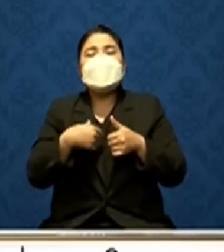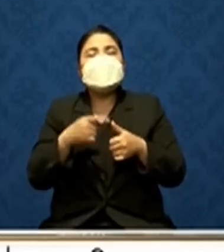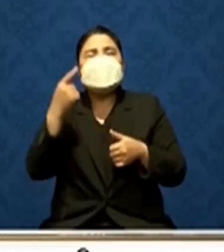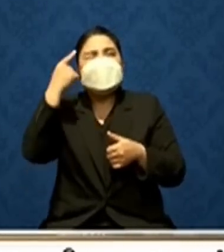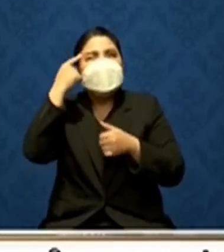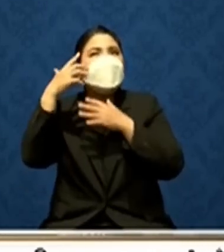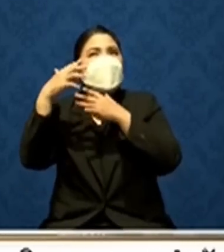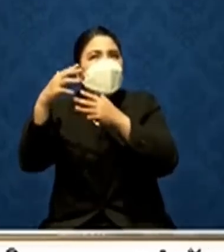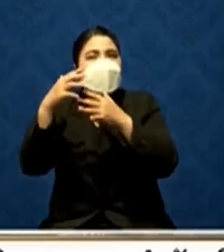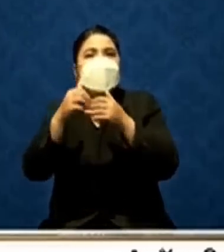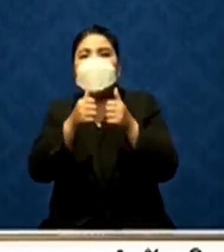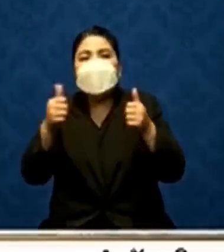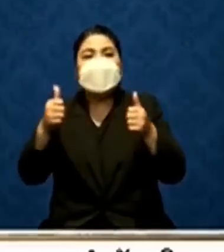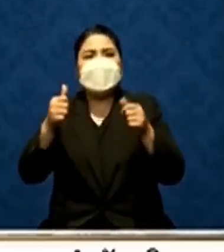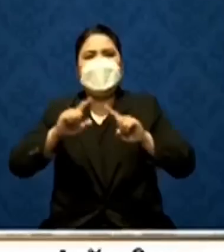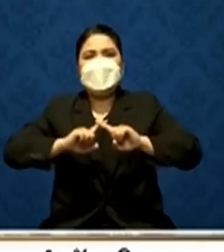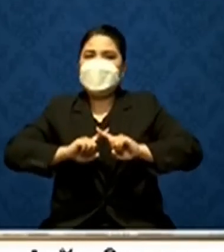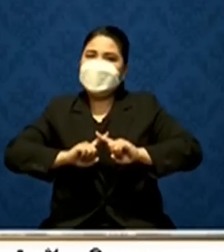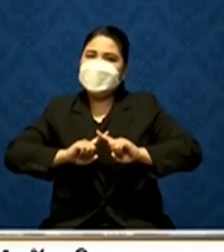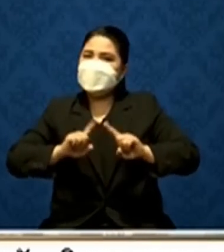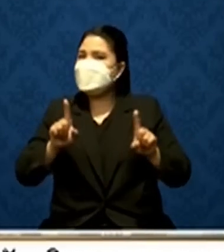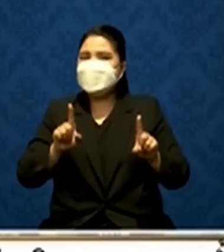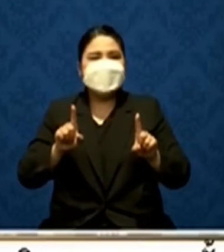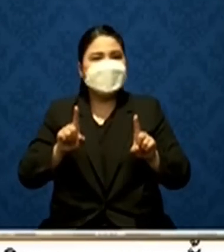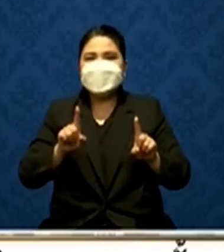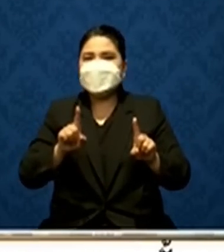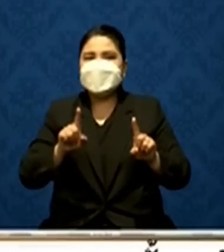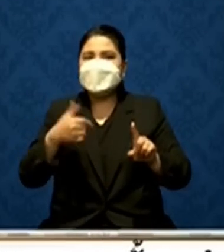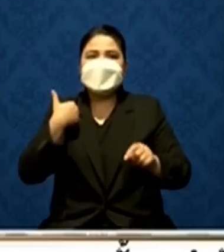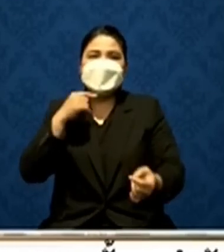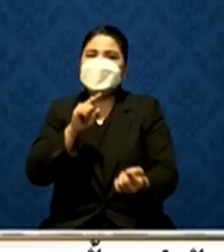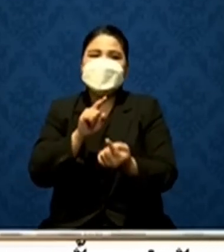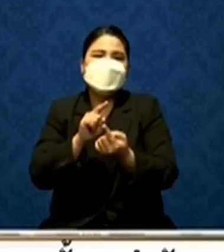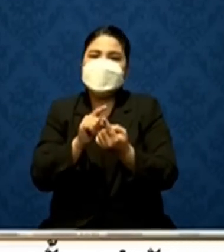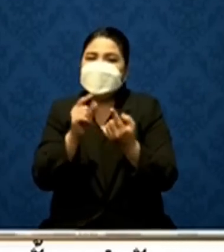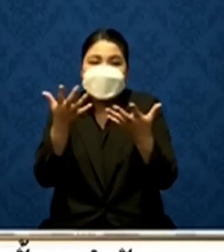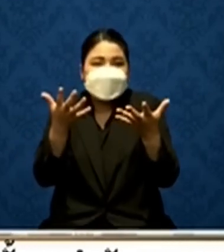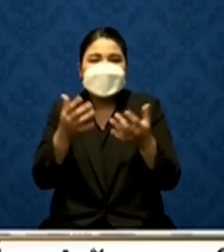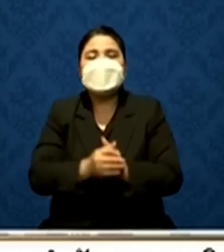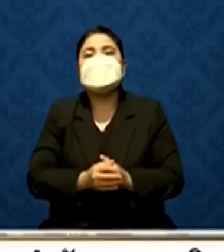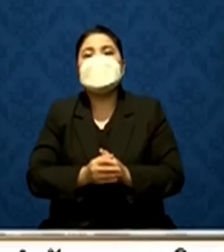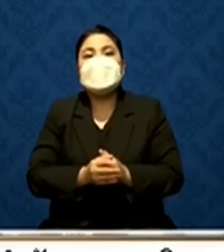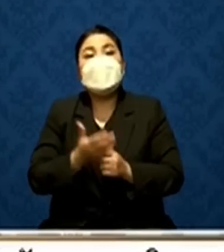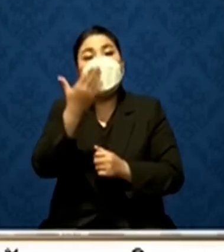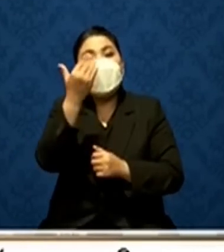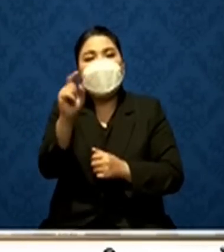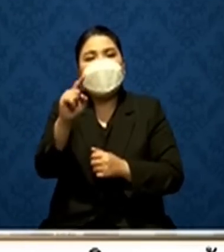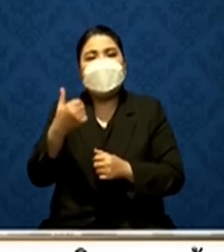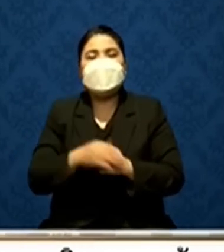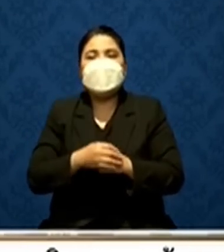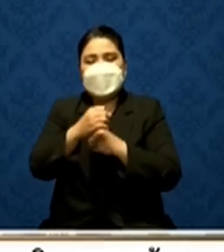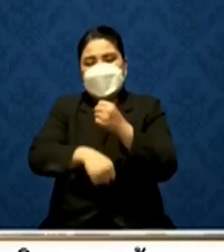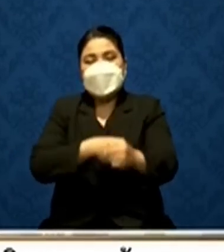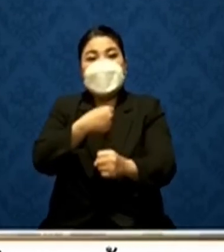หวังมีแต่มันไม่เกิดขึ้นหรอกครับก็เพราะ 8ปีที่ผ่านมา